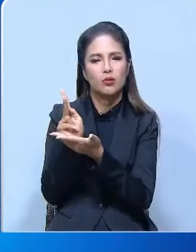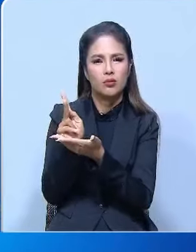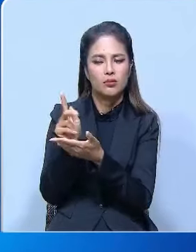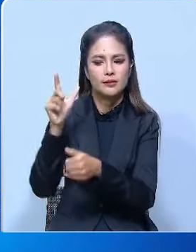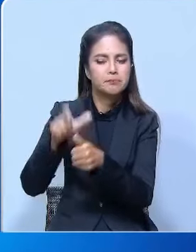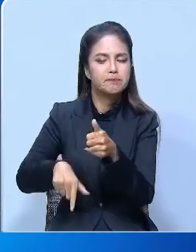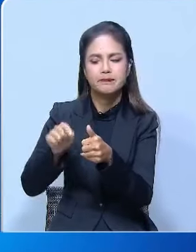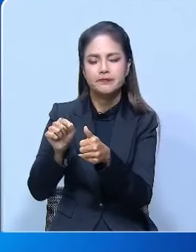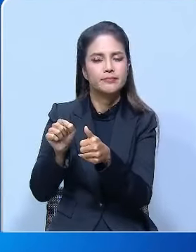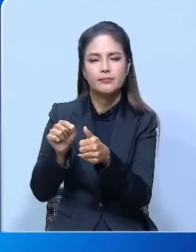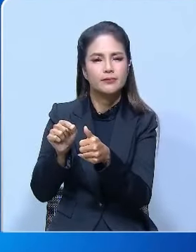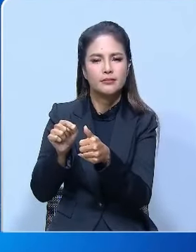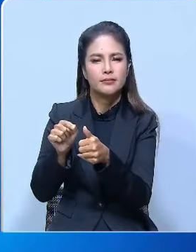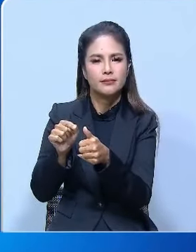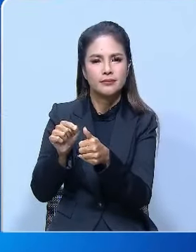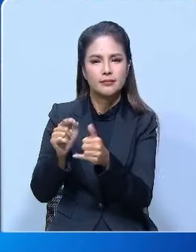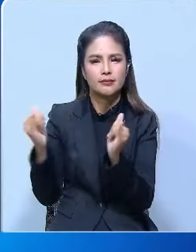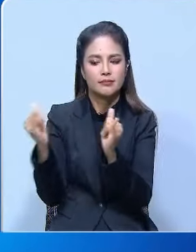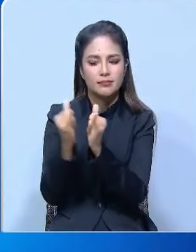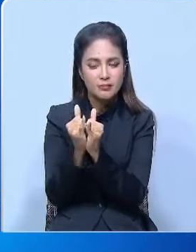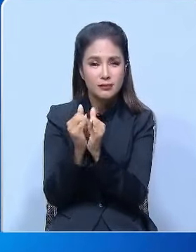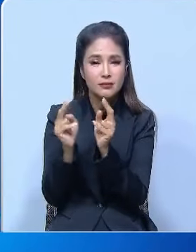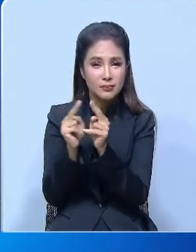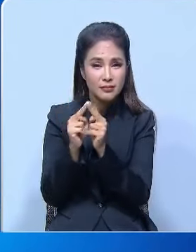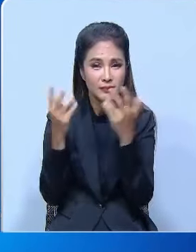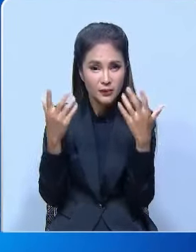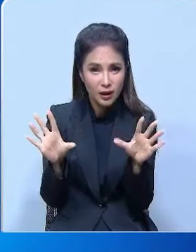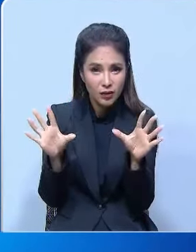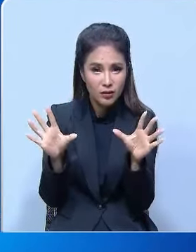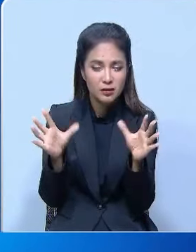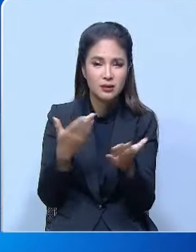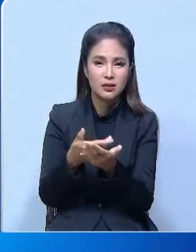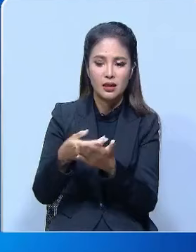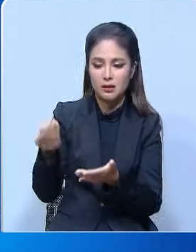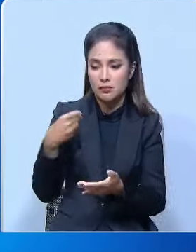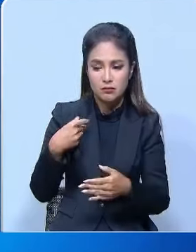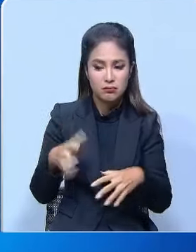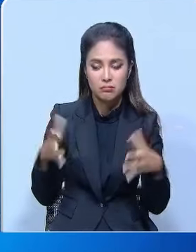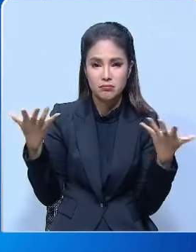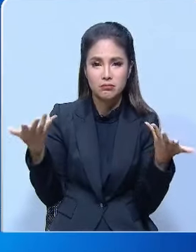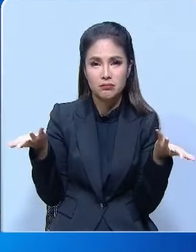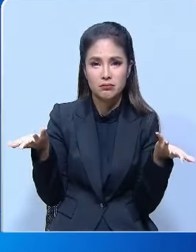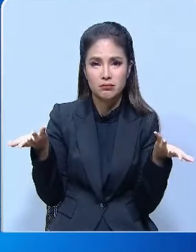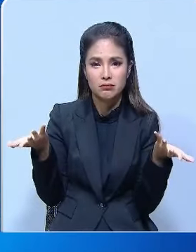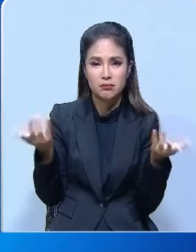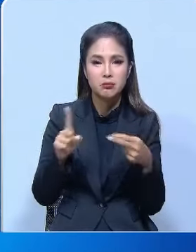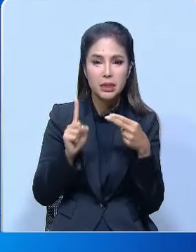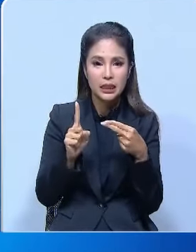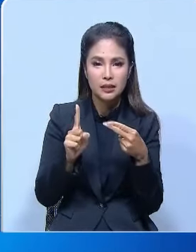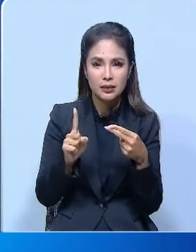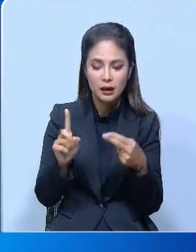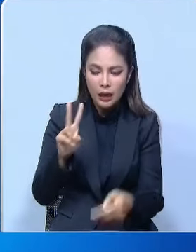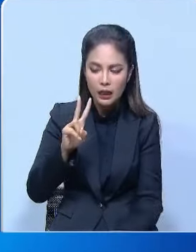สุดแสบจริงๆค่ะแต่เมื่อมีความสัมพันธ์กันลึกซึ้งแล้วนะกลับไม่ได้เงินตามที่ขอยืมซักแบบตอนแรกหลักหมื่นแหละได้มา